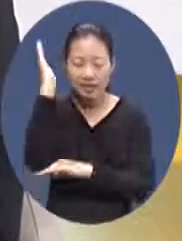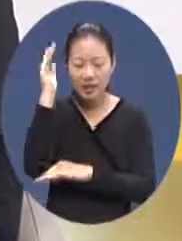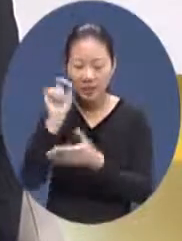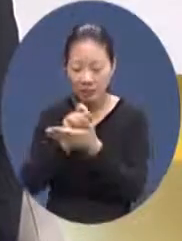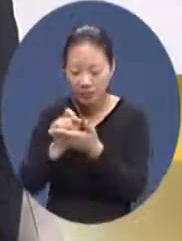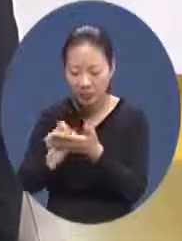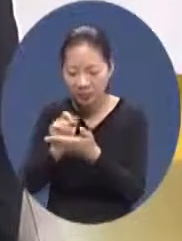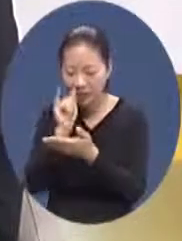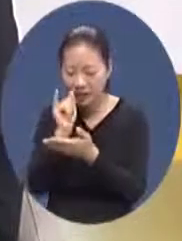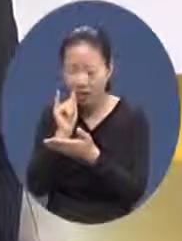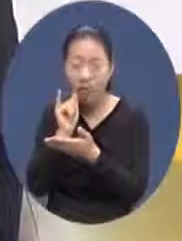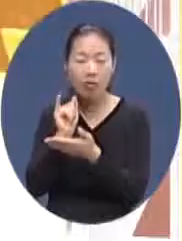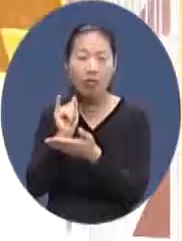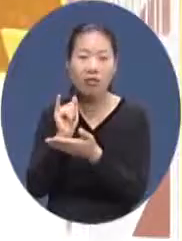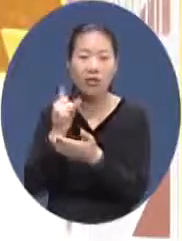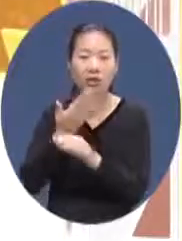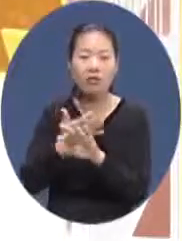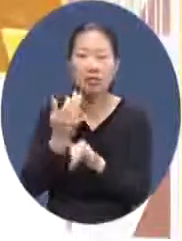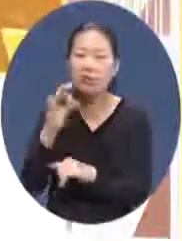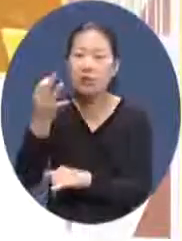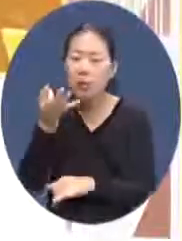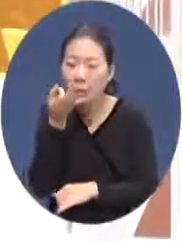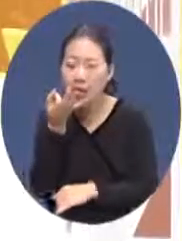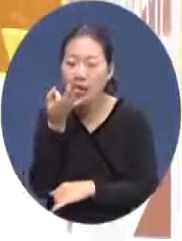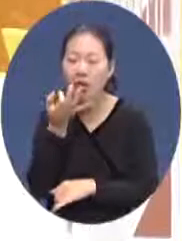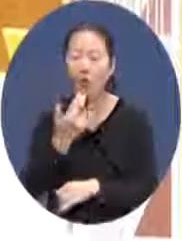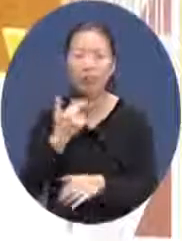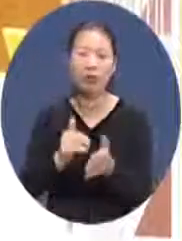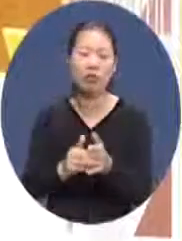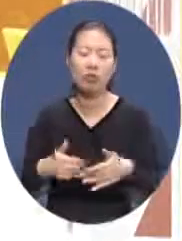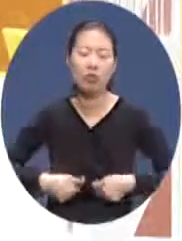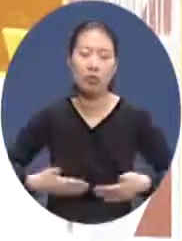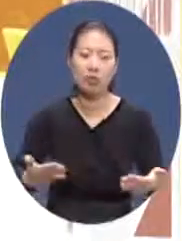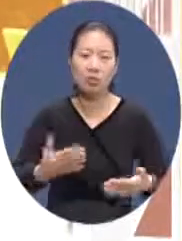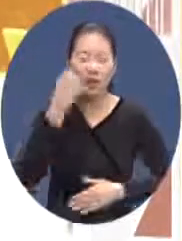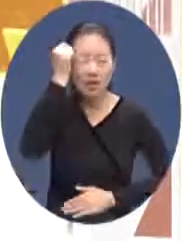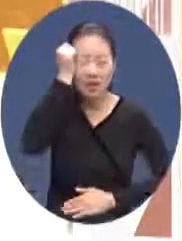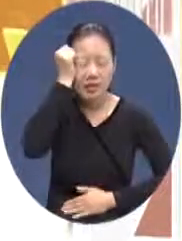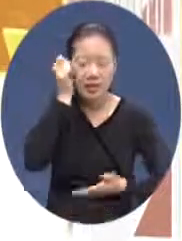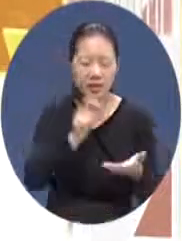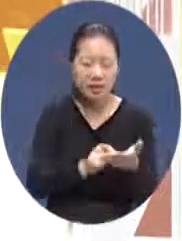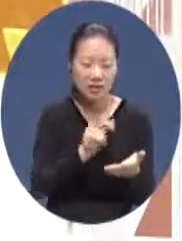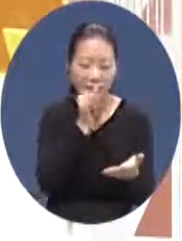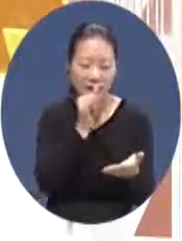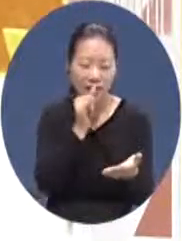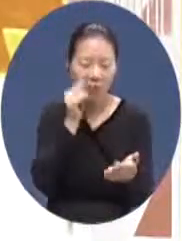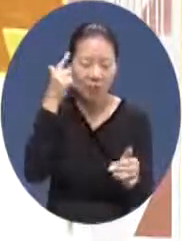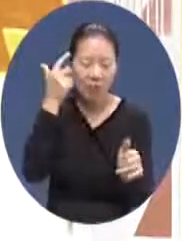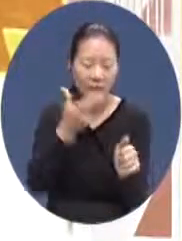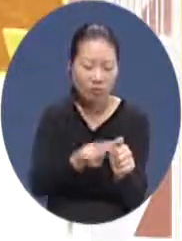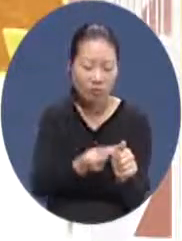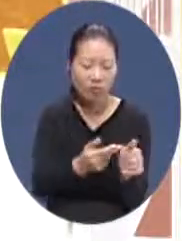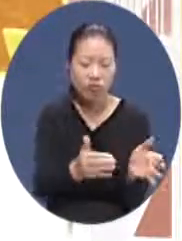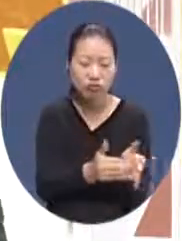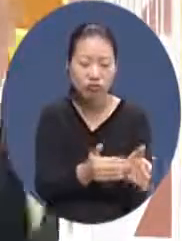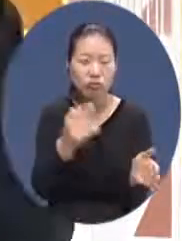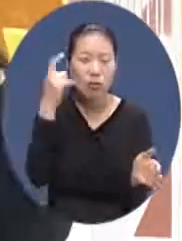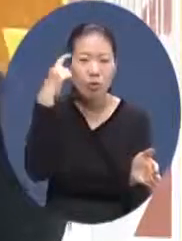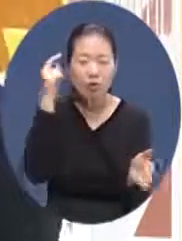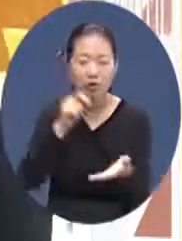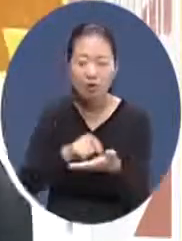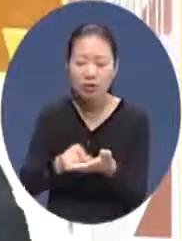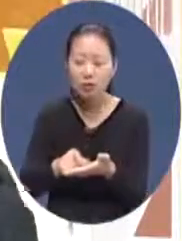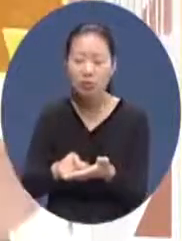그래서 숙제 아닌 걸 써봤자 소용없고 아. 두 번째는 기억할 수 있는 거를 쓰라고 그러는데 머릿속에 넣으면 되지 뭐 알았어. 내